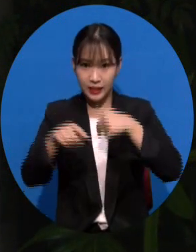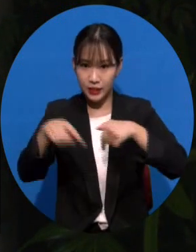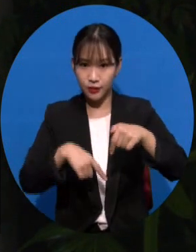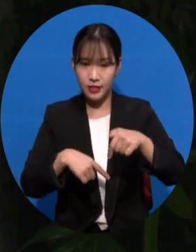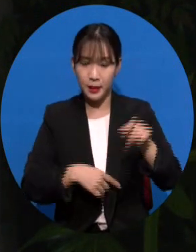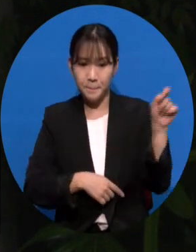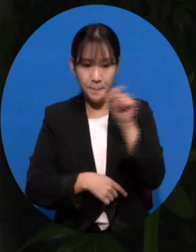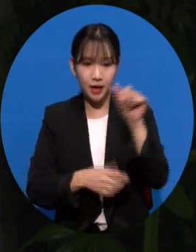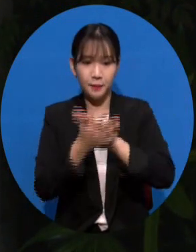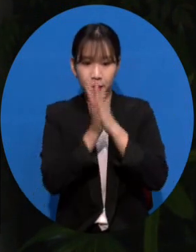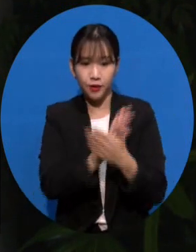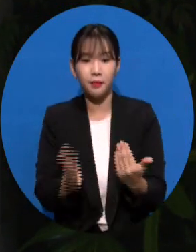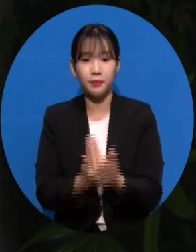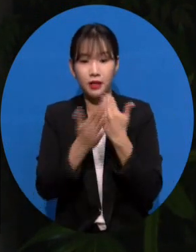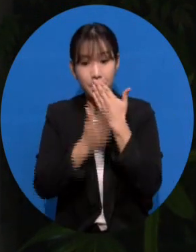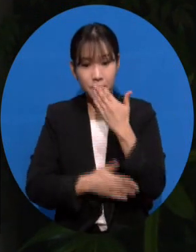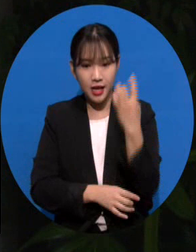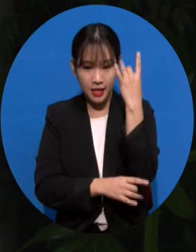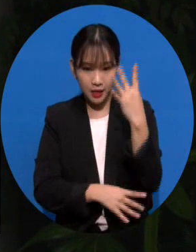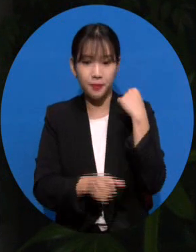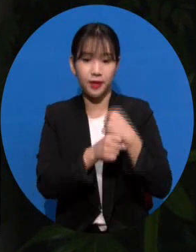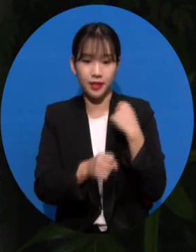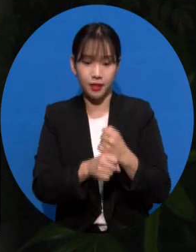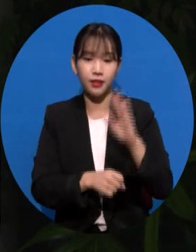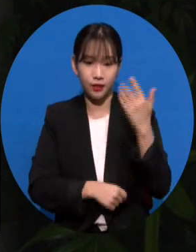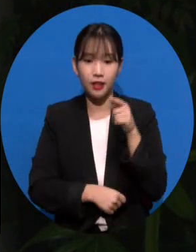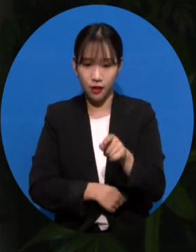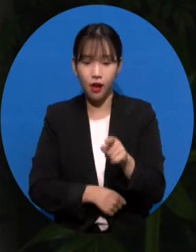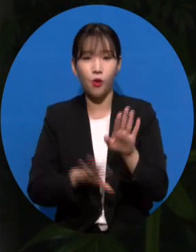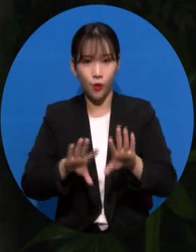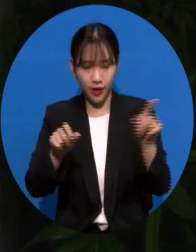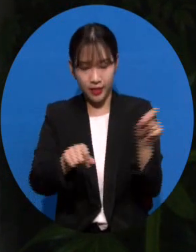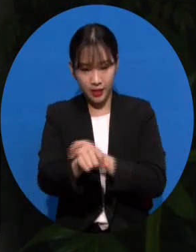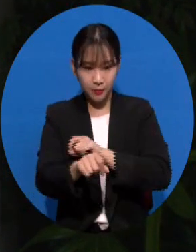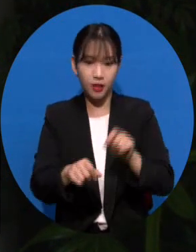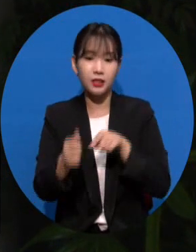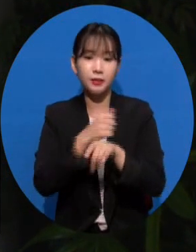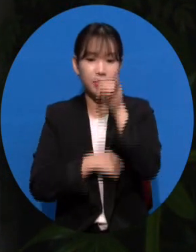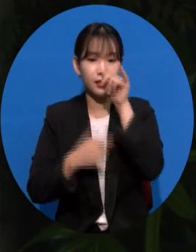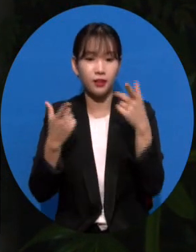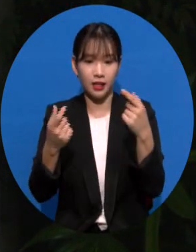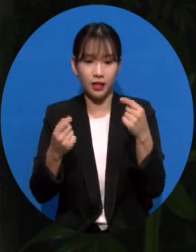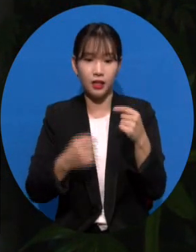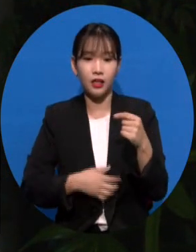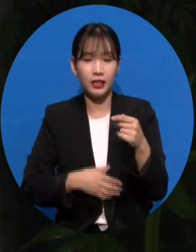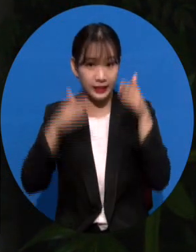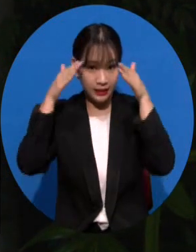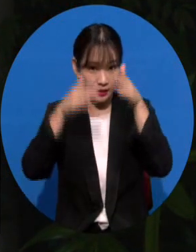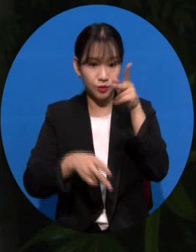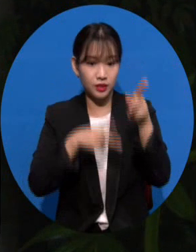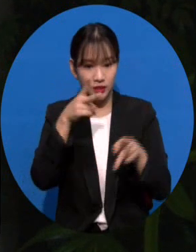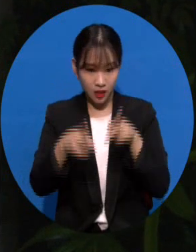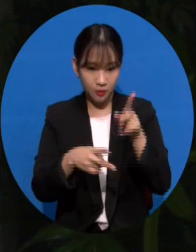역동적으로 변화 발전해 줄 수 있는 기틀을 마련했다는 의미에서 금년에 아주 특별한 그런 의미가 있을 것 같고, 이런